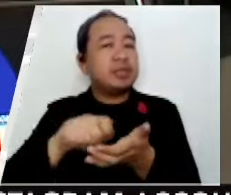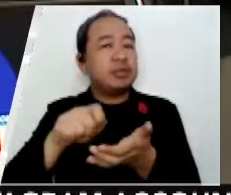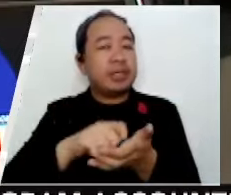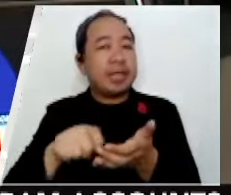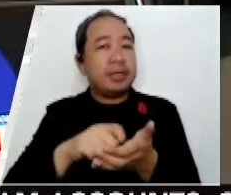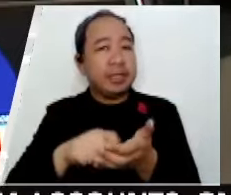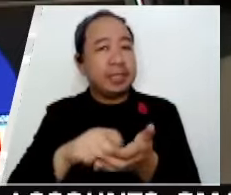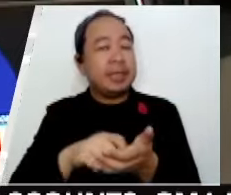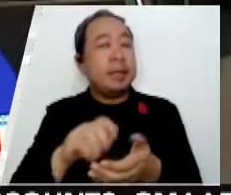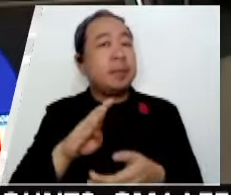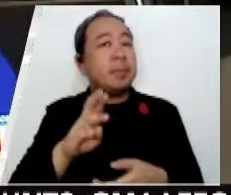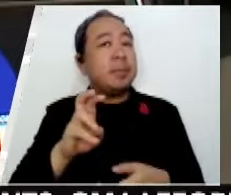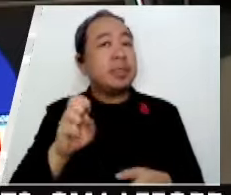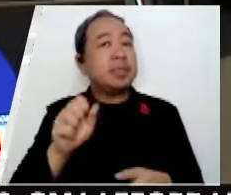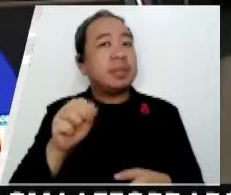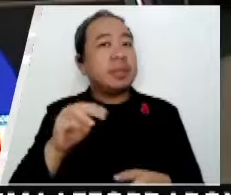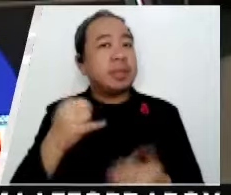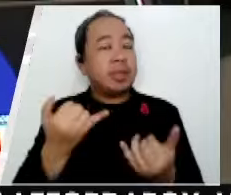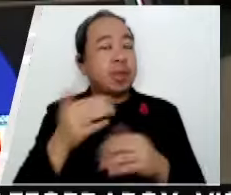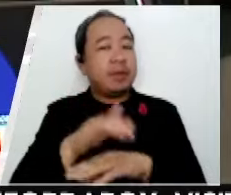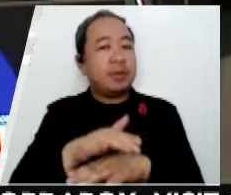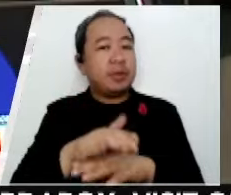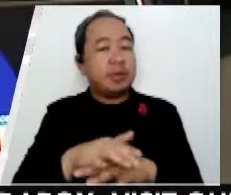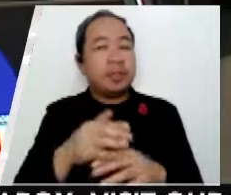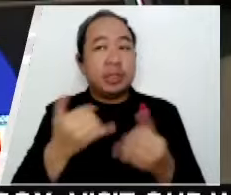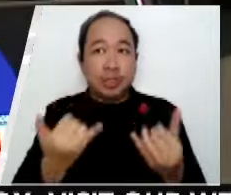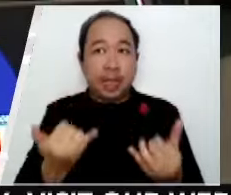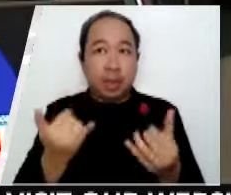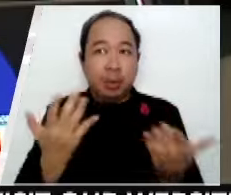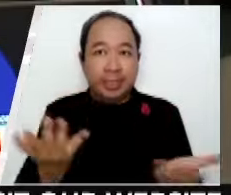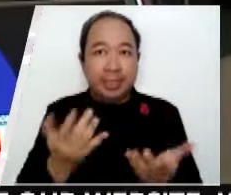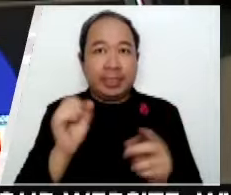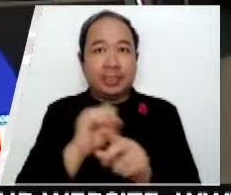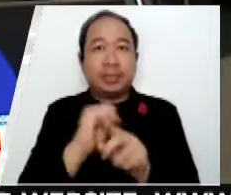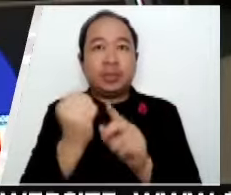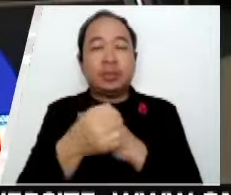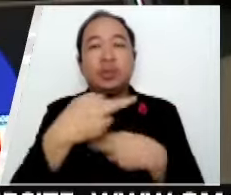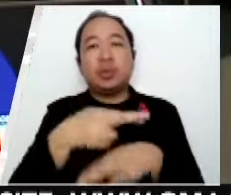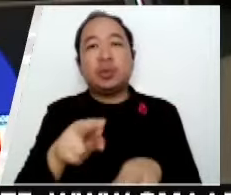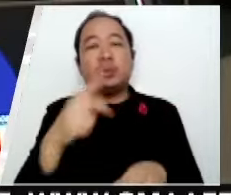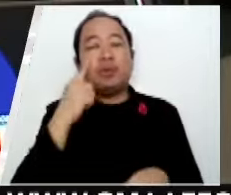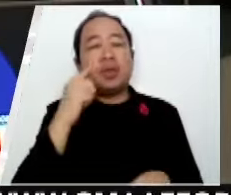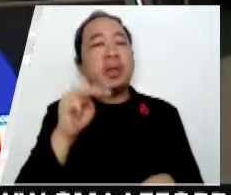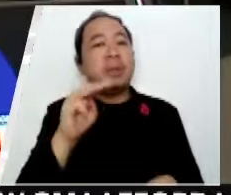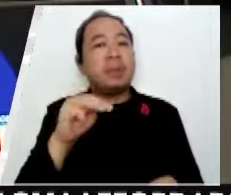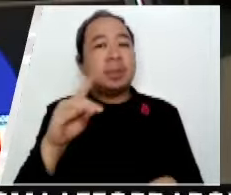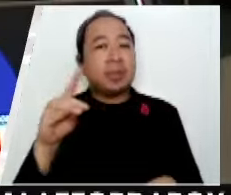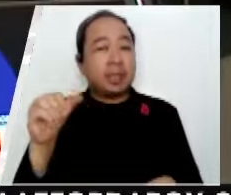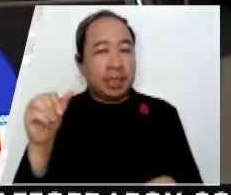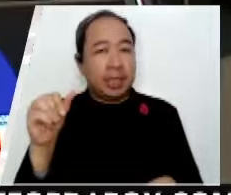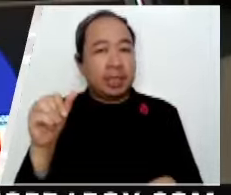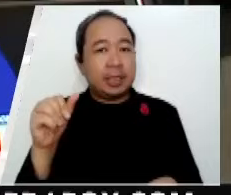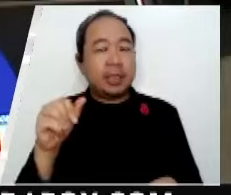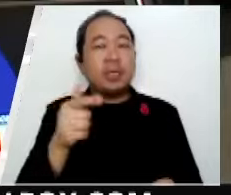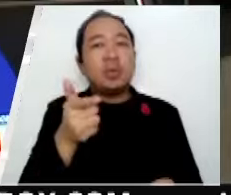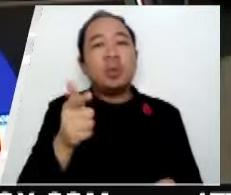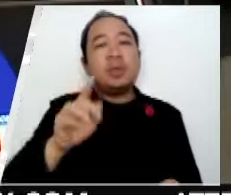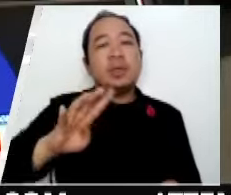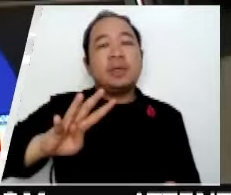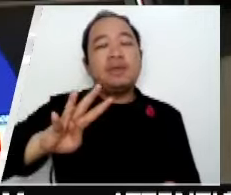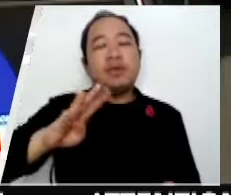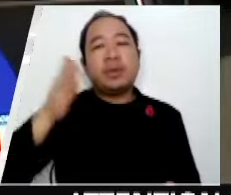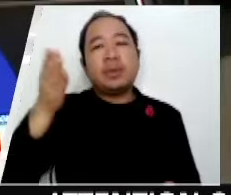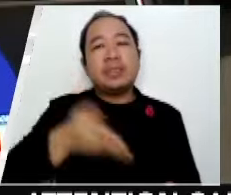Samantala, naririto po tayo ngayon sa Situation Room ng MMDA kung saan 24/7 pa rin na